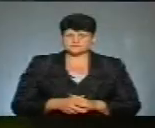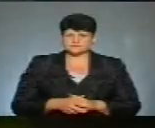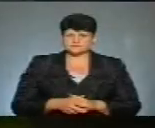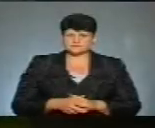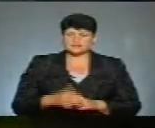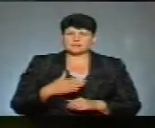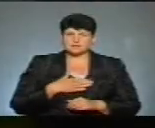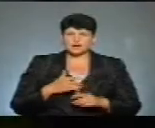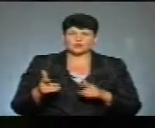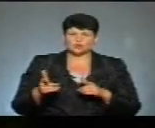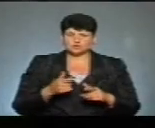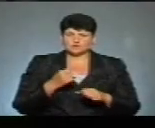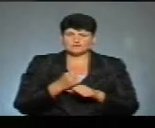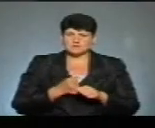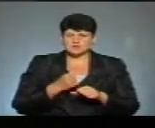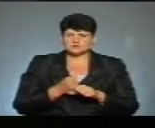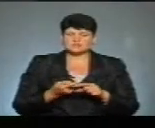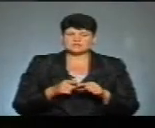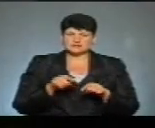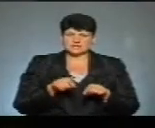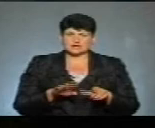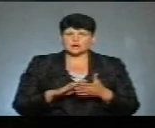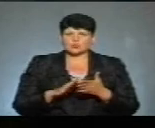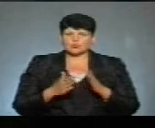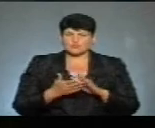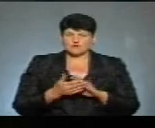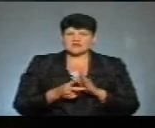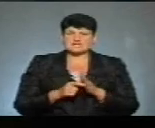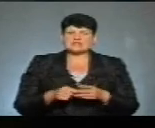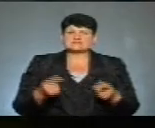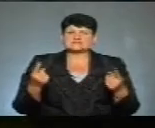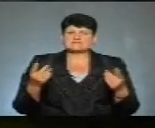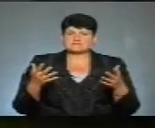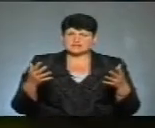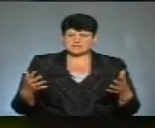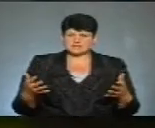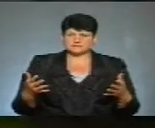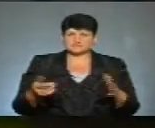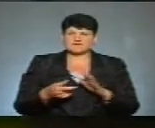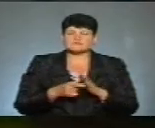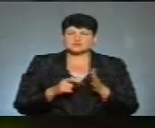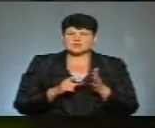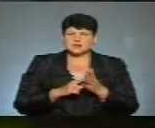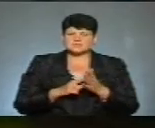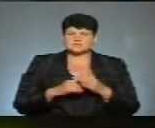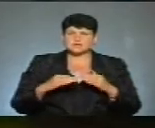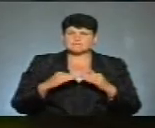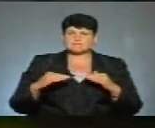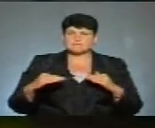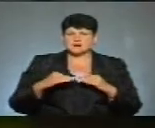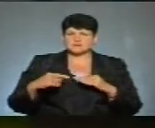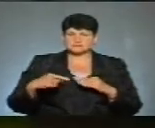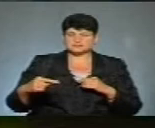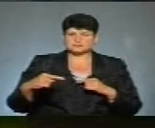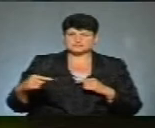Ми готові працювати в таких умовах. Класи великі, в класах парти розсунені